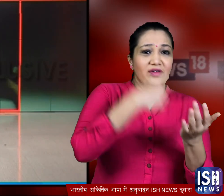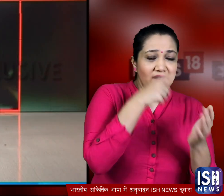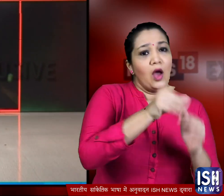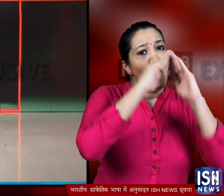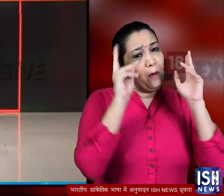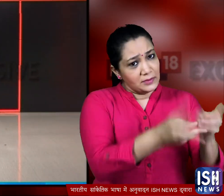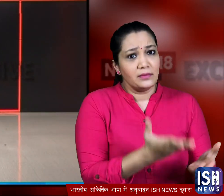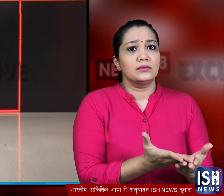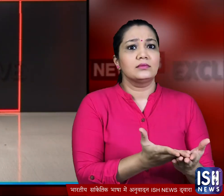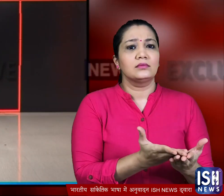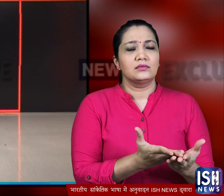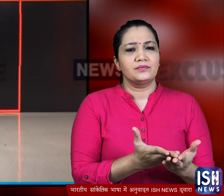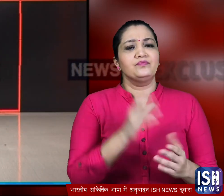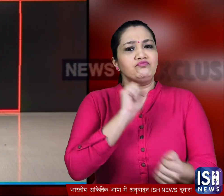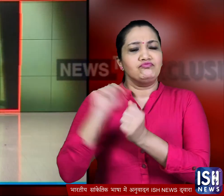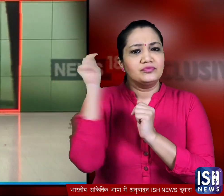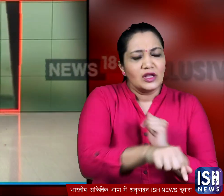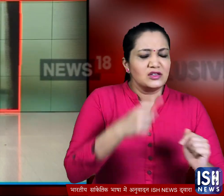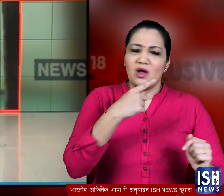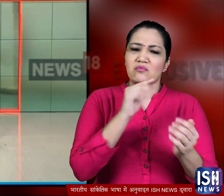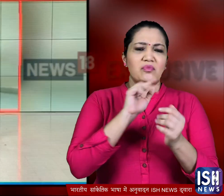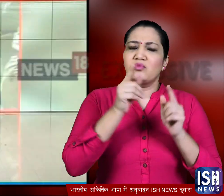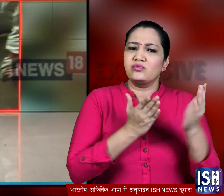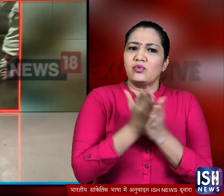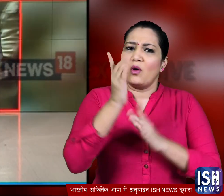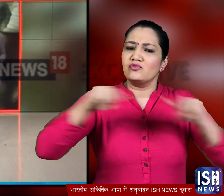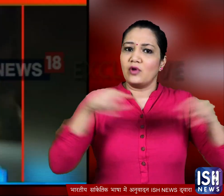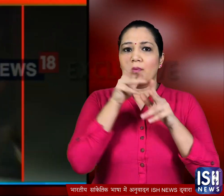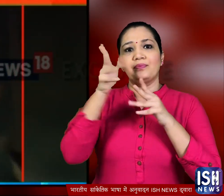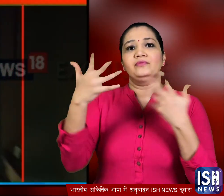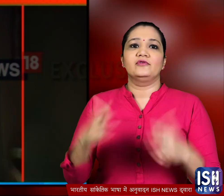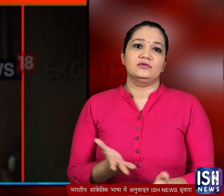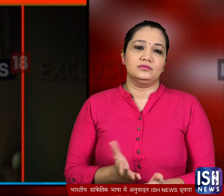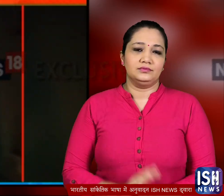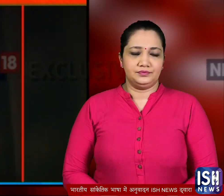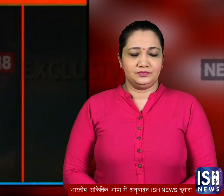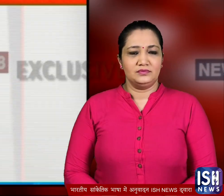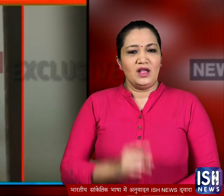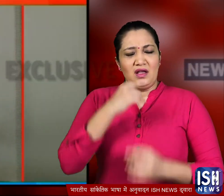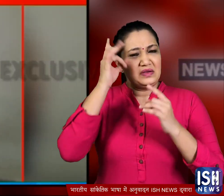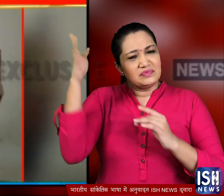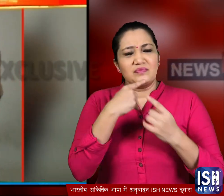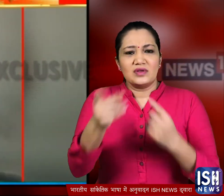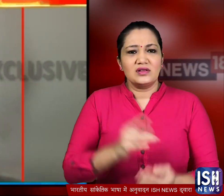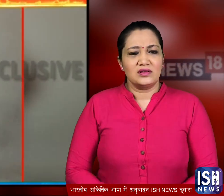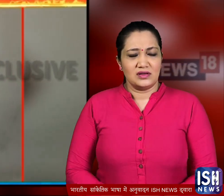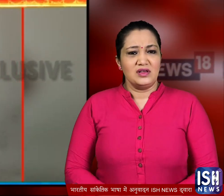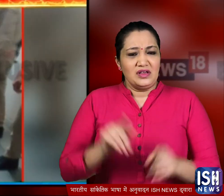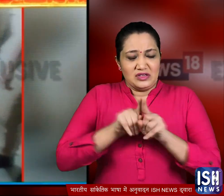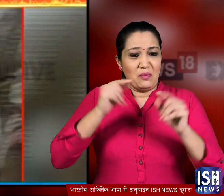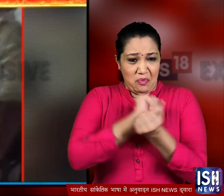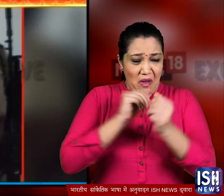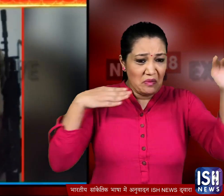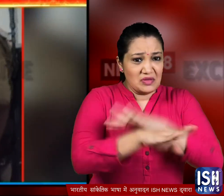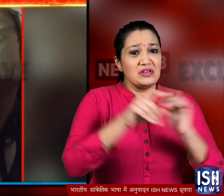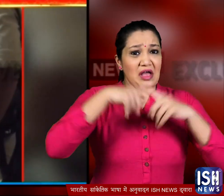राना घर पर ही थे। उन्होंने भी पुलिस के रवैये पर नाराजगी जताई और गुस्से में ये बोल दिया कि पुलिस उनके घर में